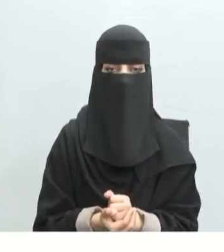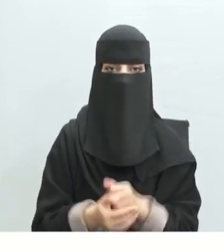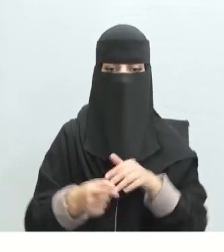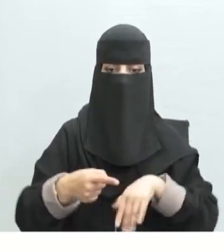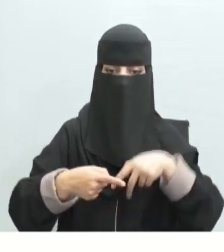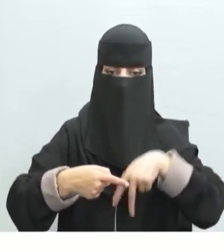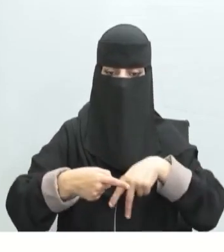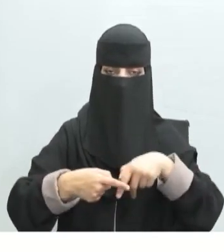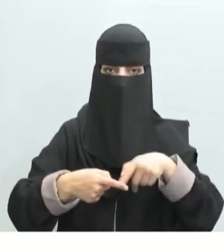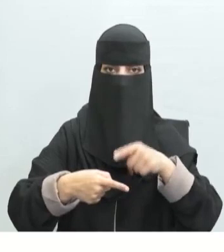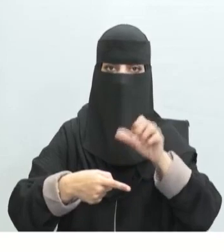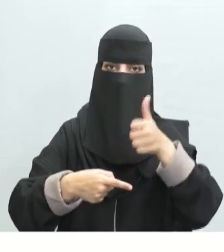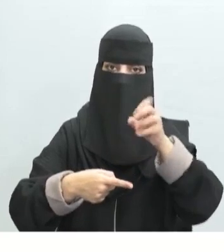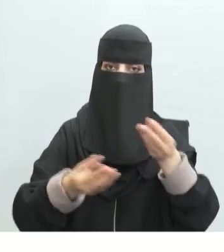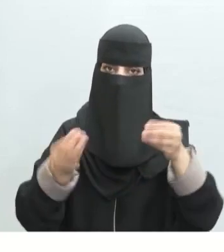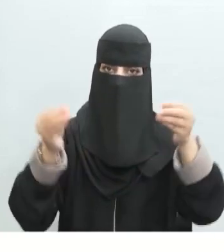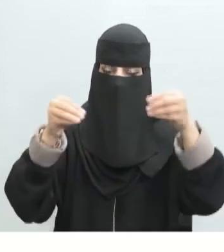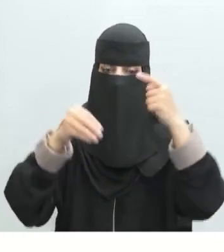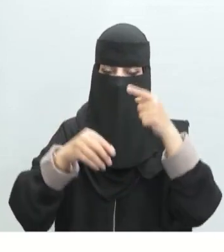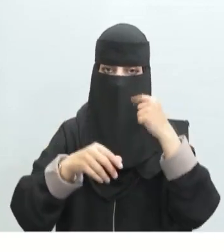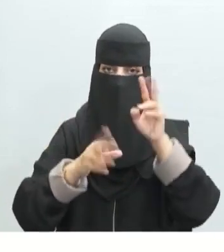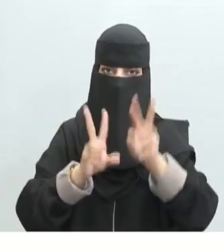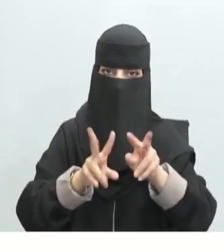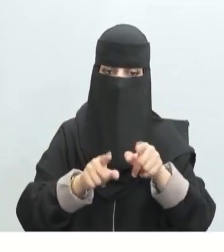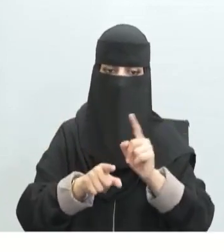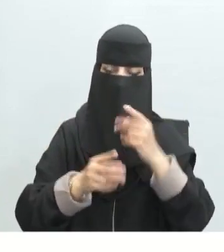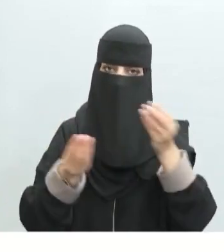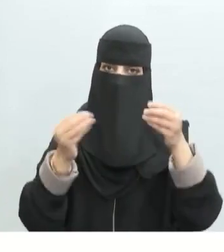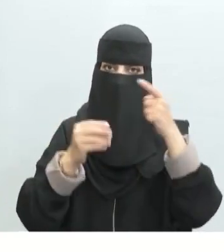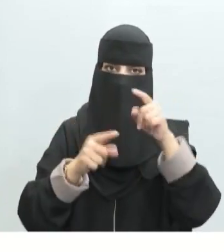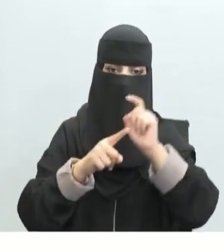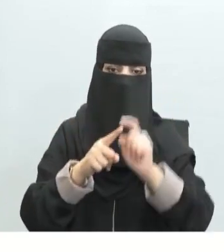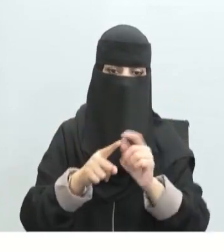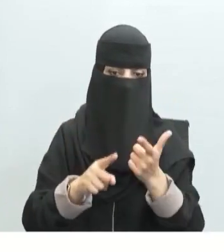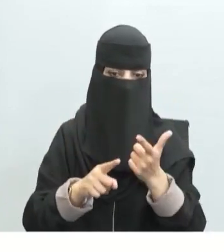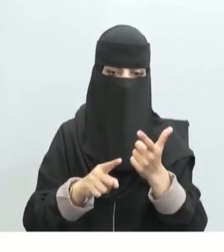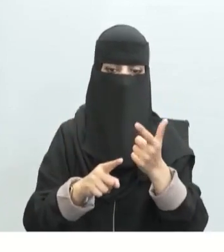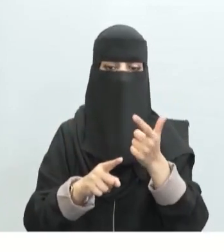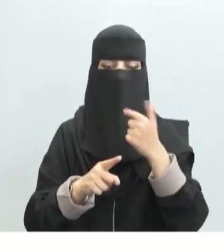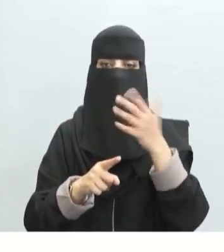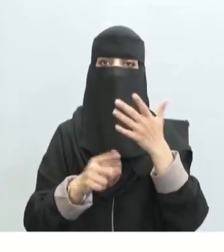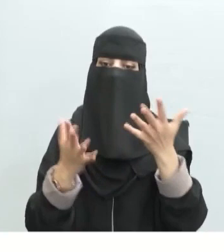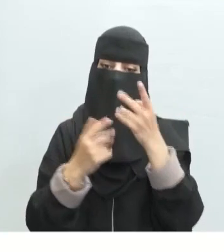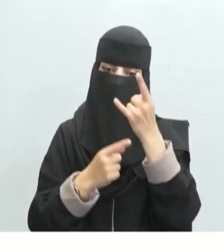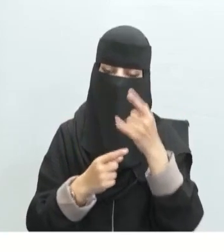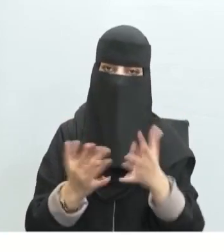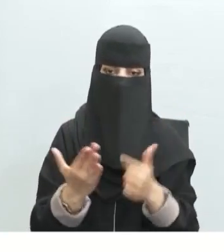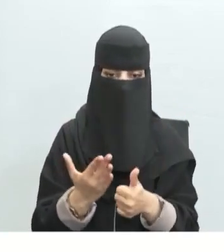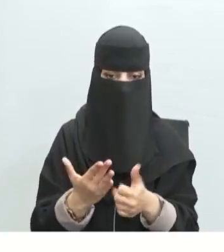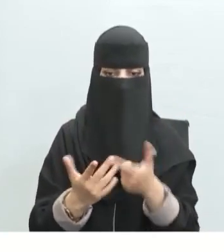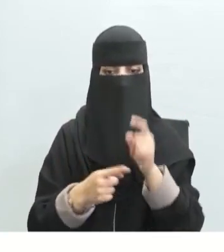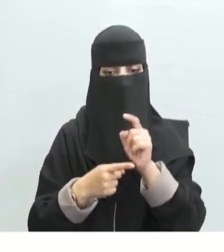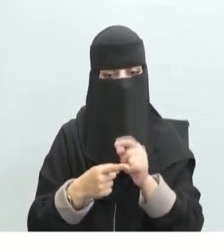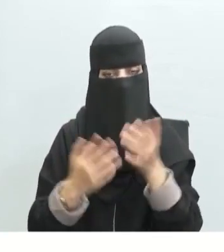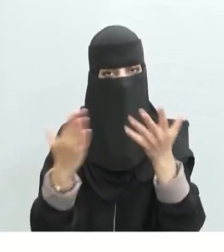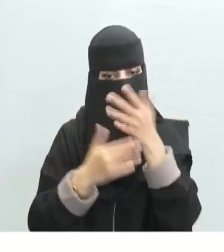يعادل 8 او مضاعفاتها يعني مو شرط 5 و8 لان هذه نسبه 5 على 8 او ممكن تصير 10 على 16 او